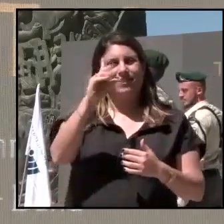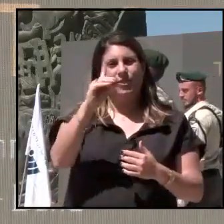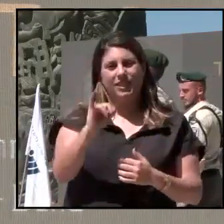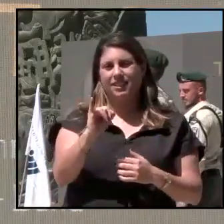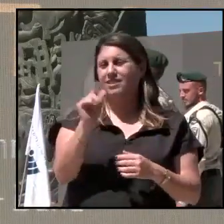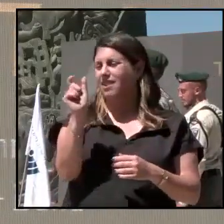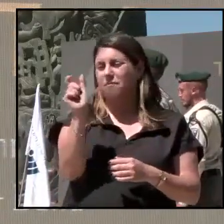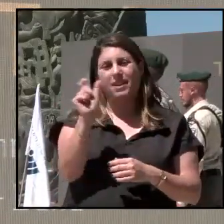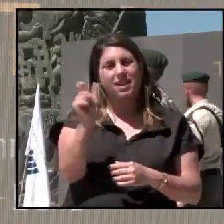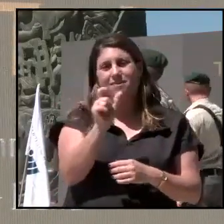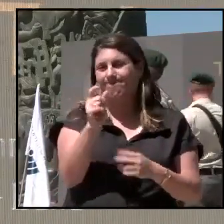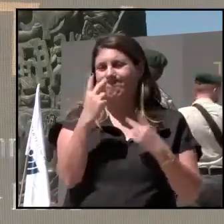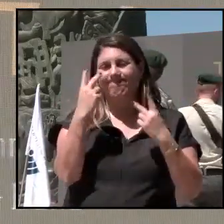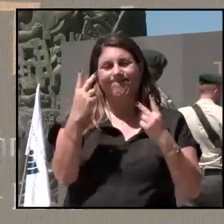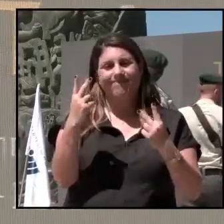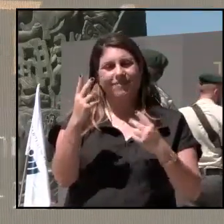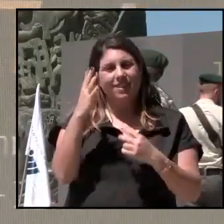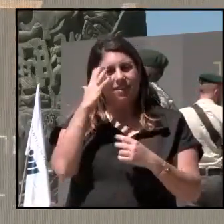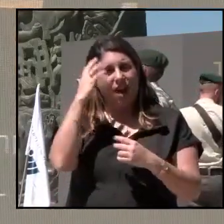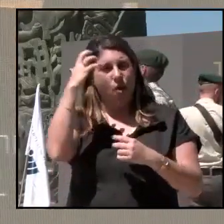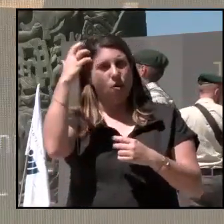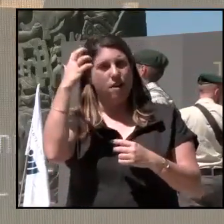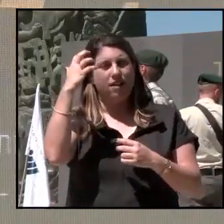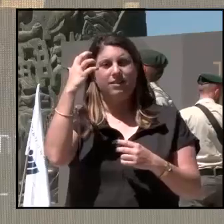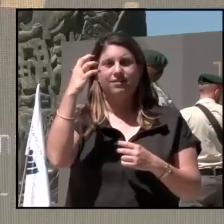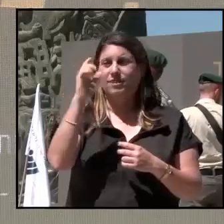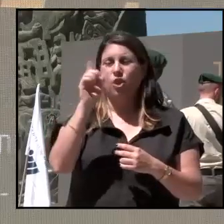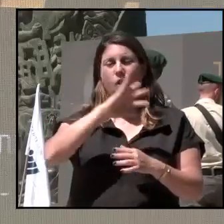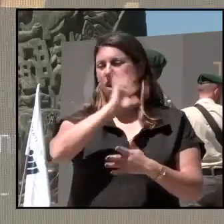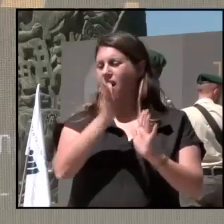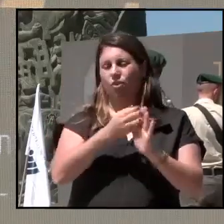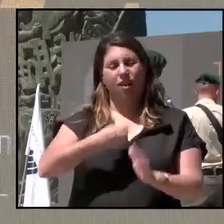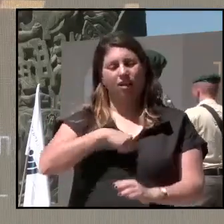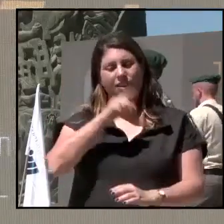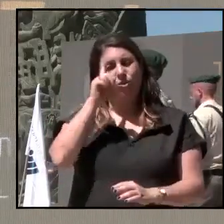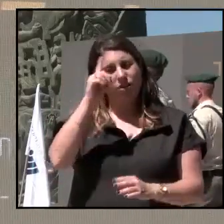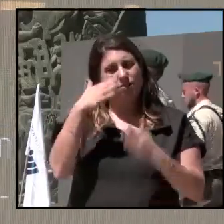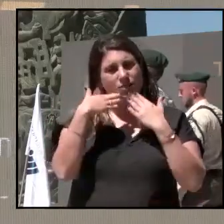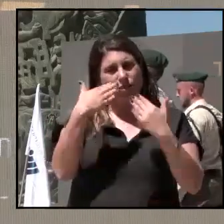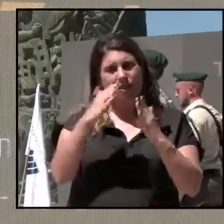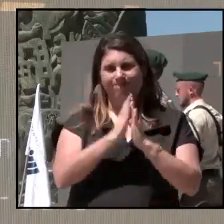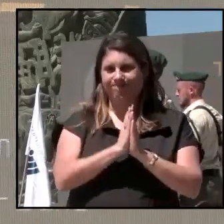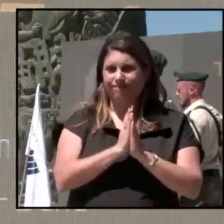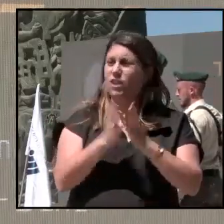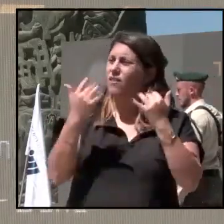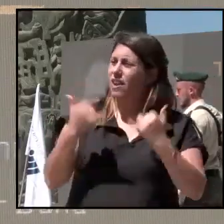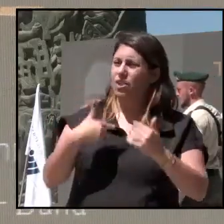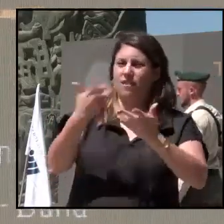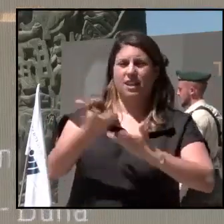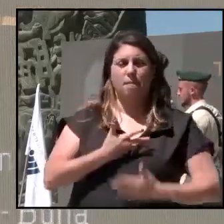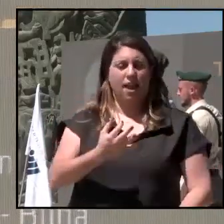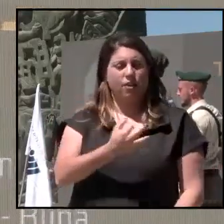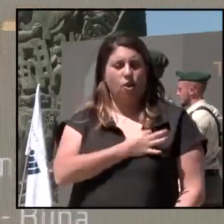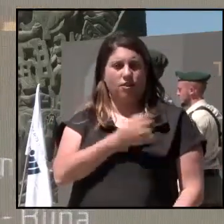המחכימות ועל החוכמה הנשגבה הזאת שלא הכל אנחנו יודעים. ואתה, לקבלת אות בשם